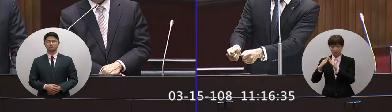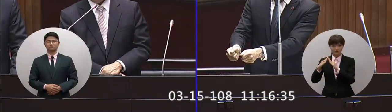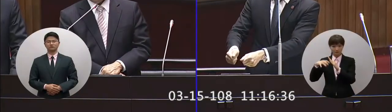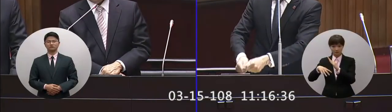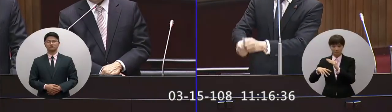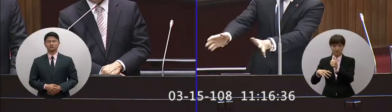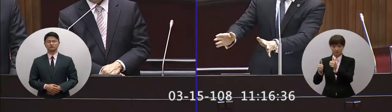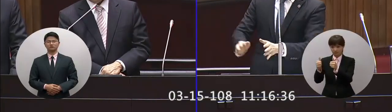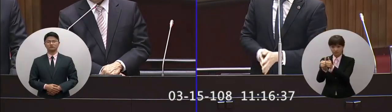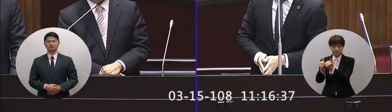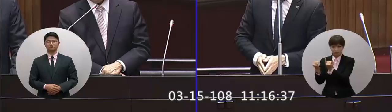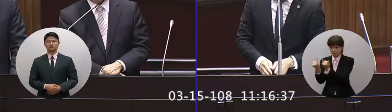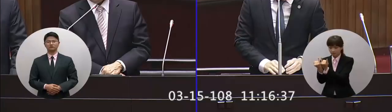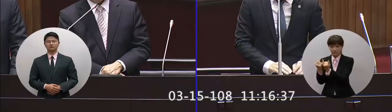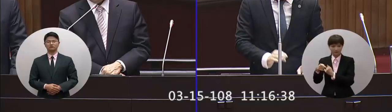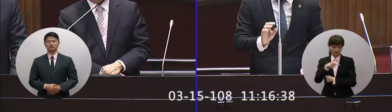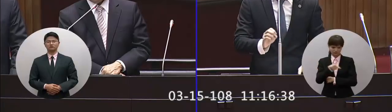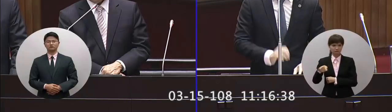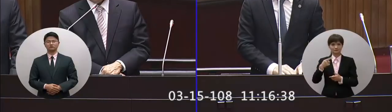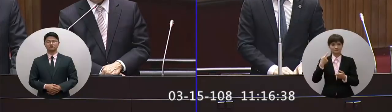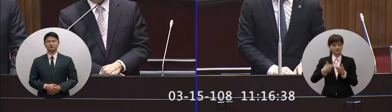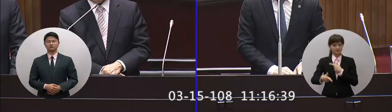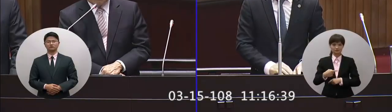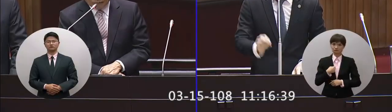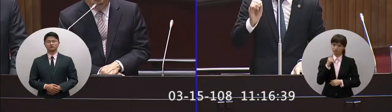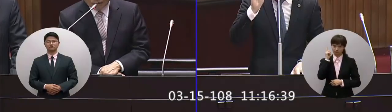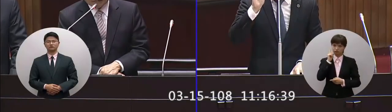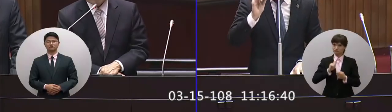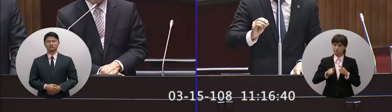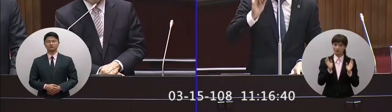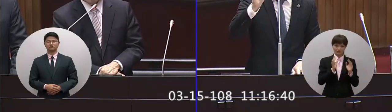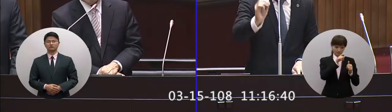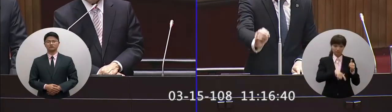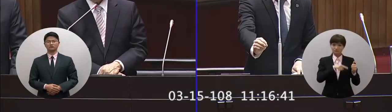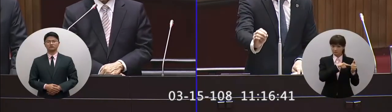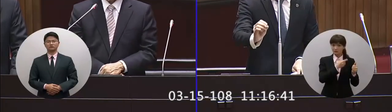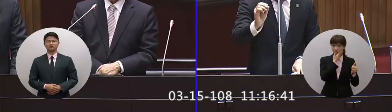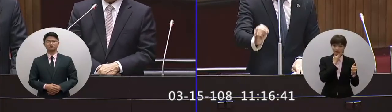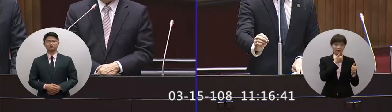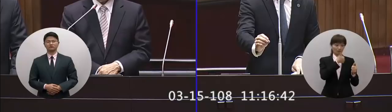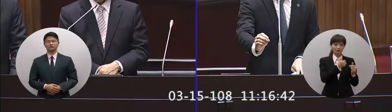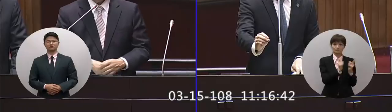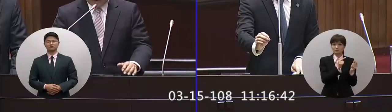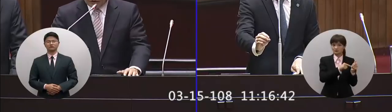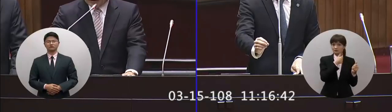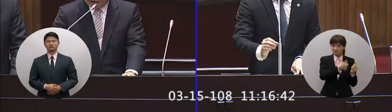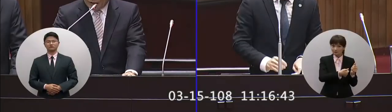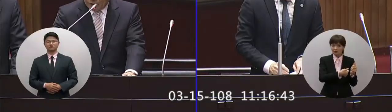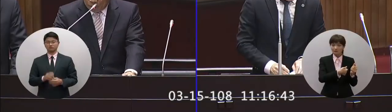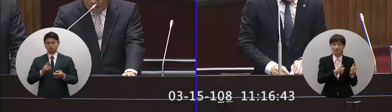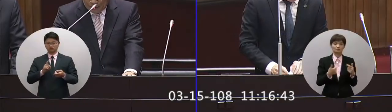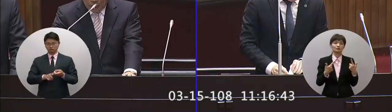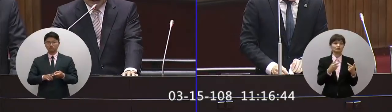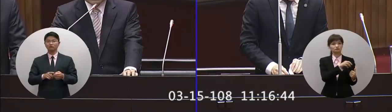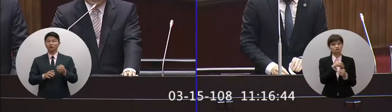个性别。啊，所以讲袂使，恁两个袂使。我感觉呢，嘛无符合这个囡仔，应该都是爱回归对囡仔安怎较好。 对，